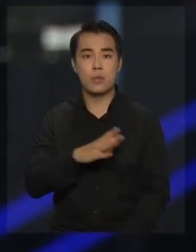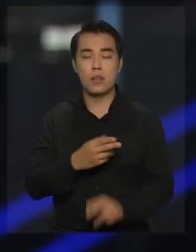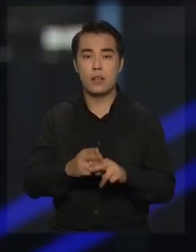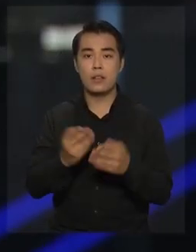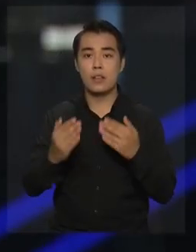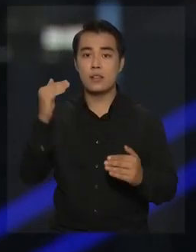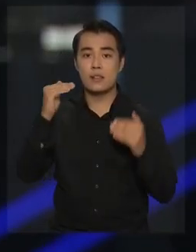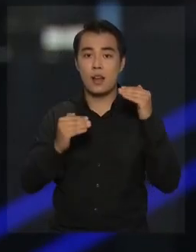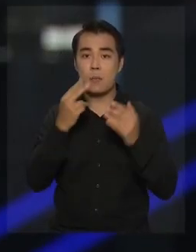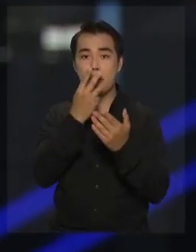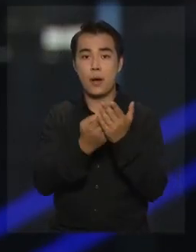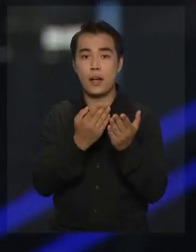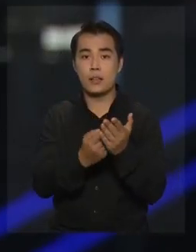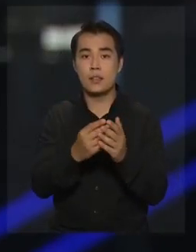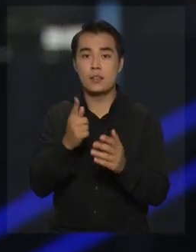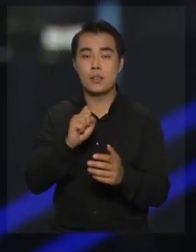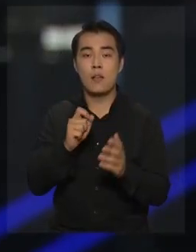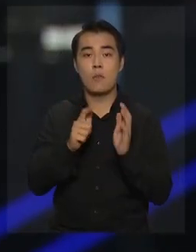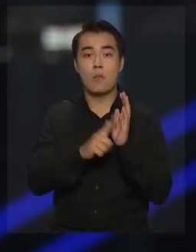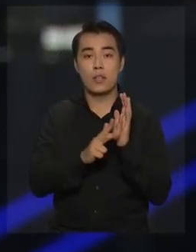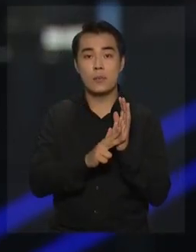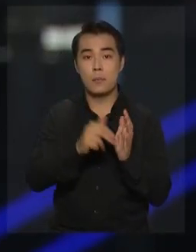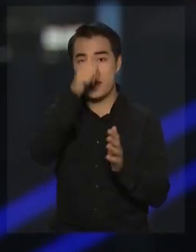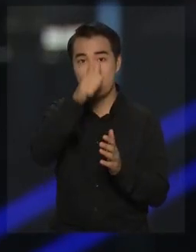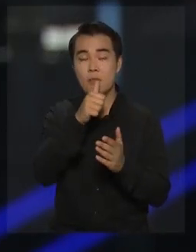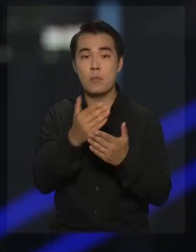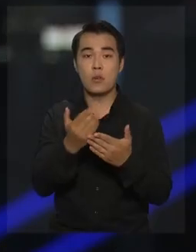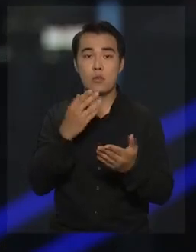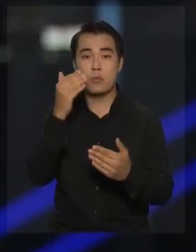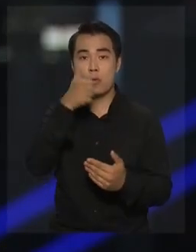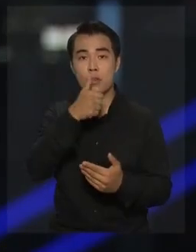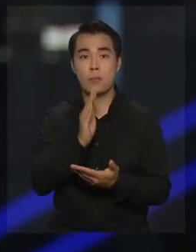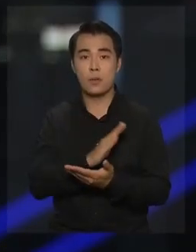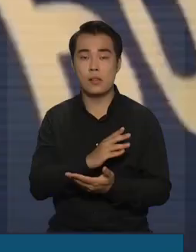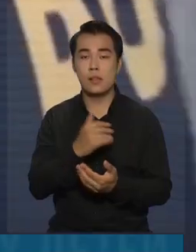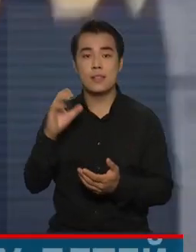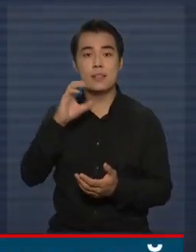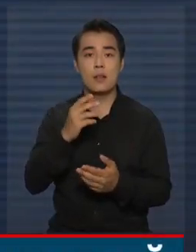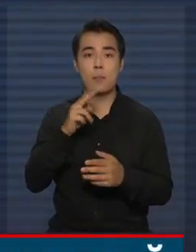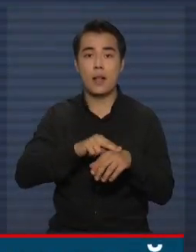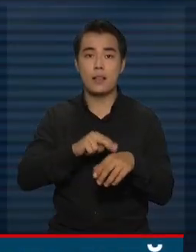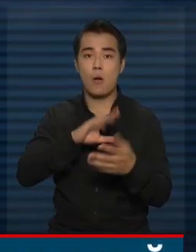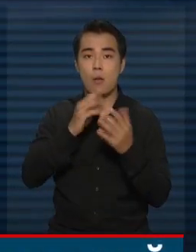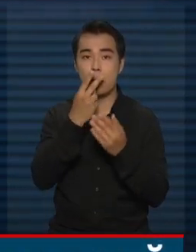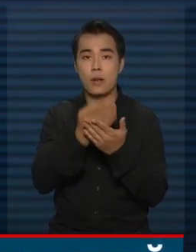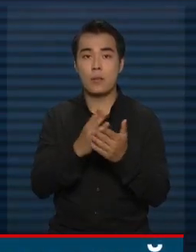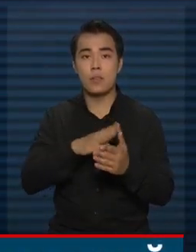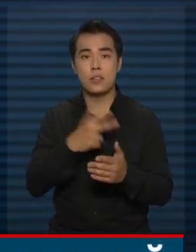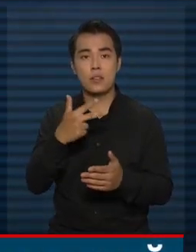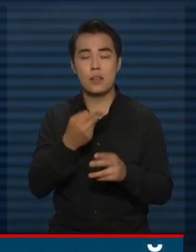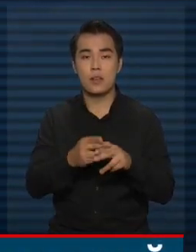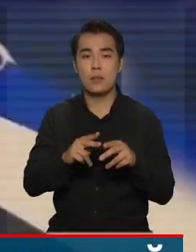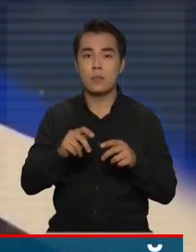если сравнивать показатели за 8 месяцев текущего и прошлого года. Только в сентябре полицейские уже выявили 30